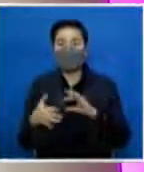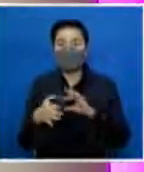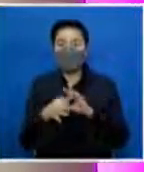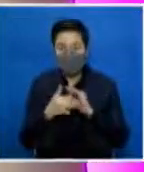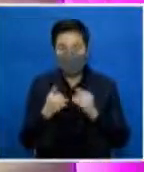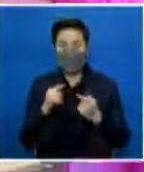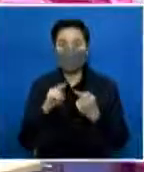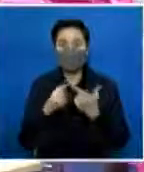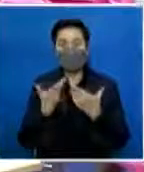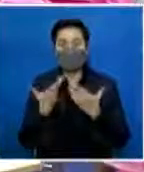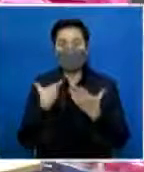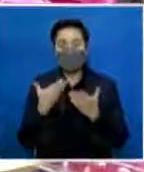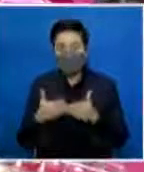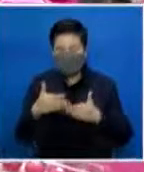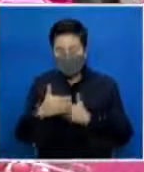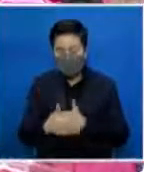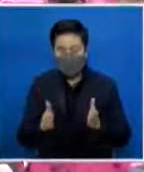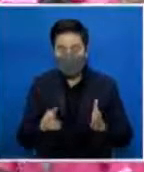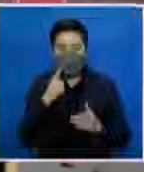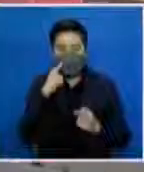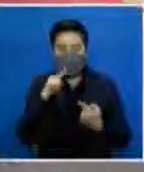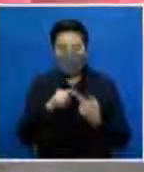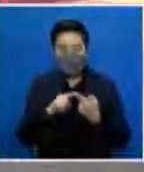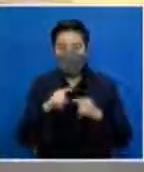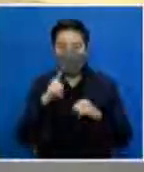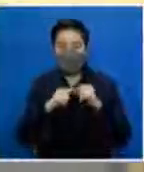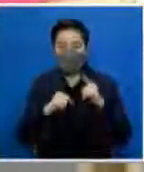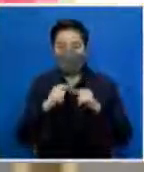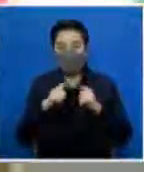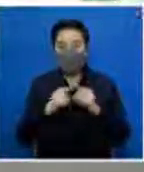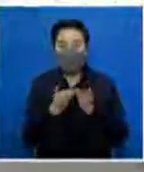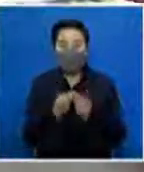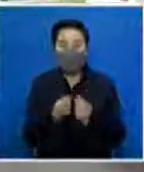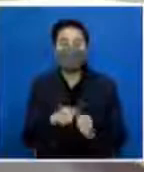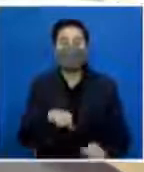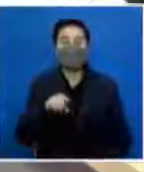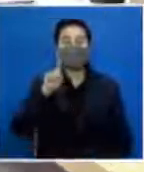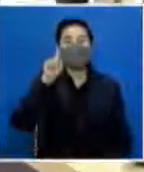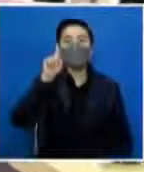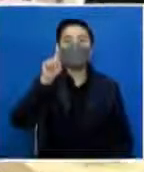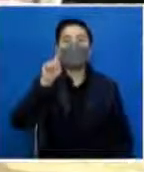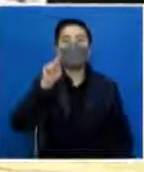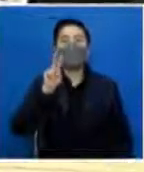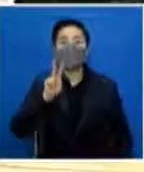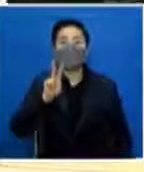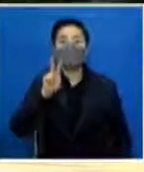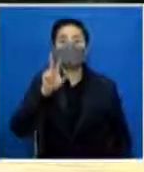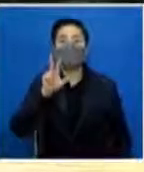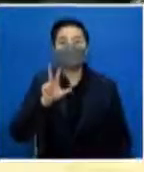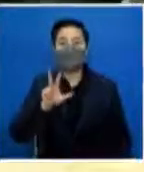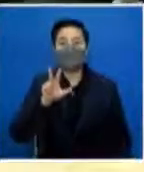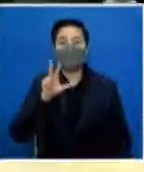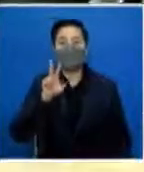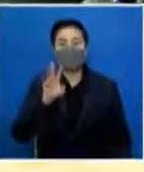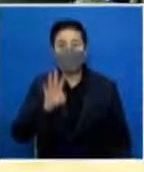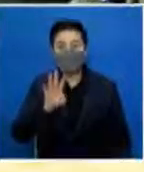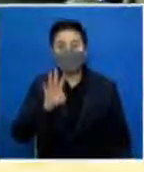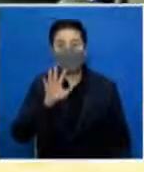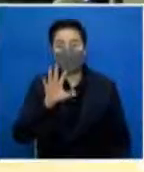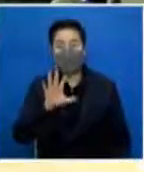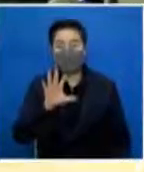พนักงานจะนำภาชนะพร้อมกล่องบรรจุลูกบอลพลาสติกแสดงหมายเลข1หมายเลข2 3 4